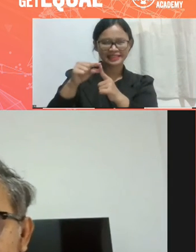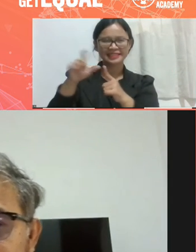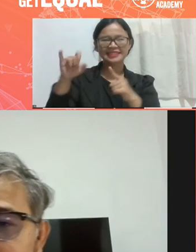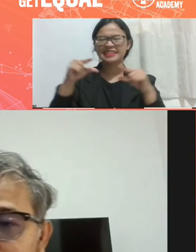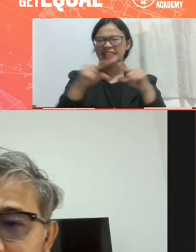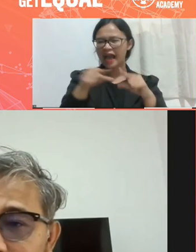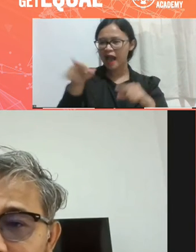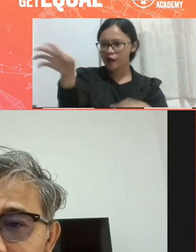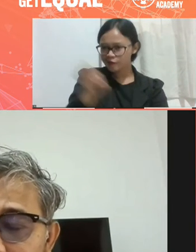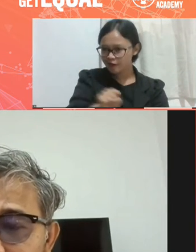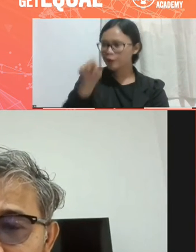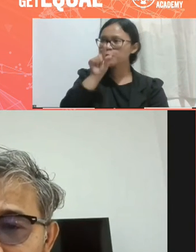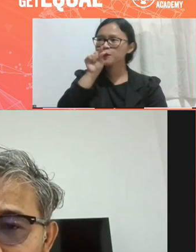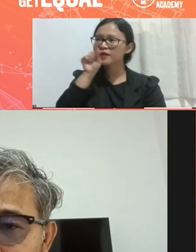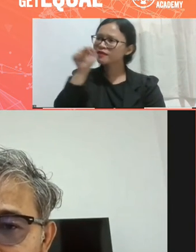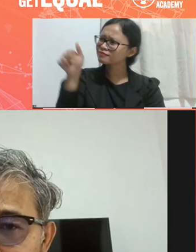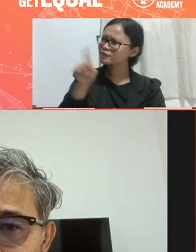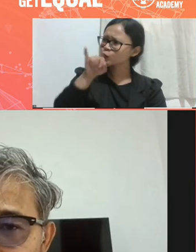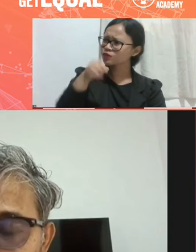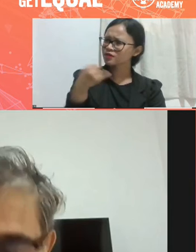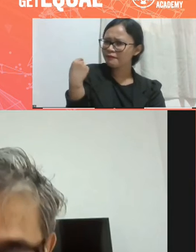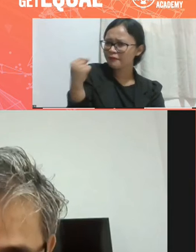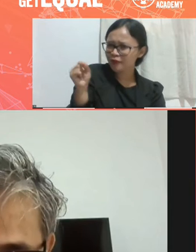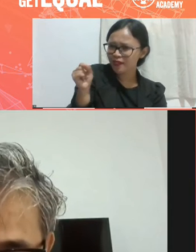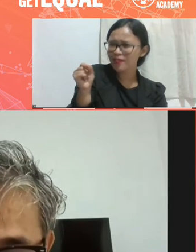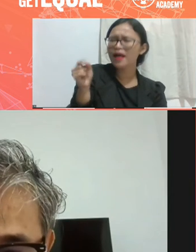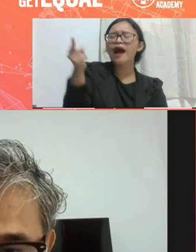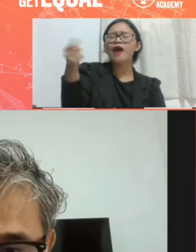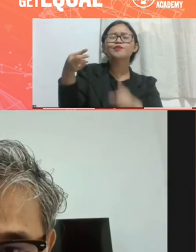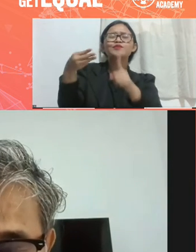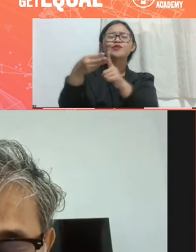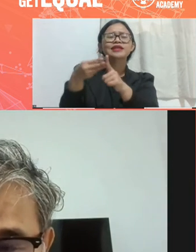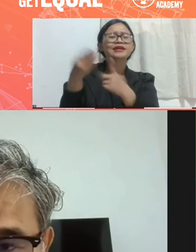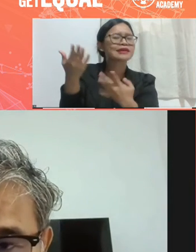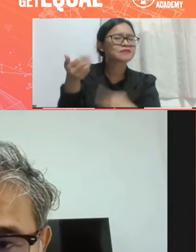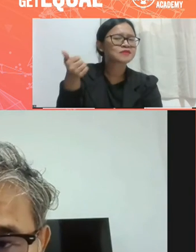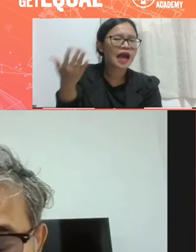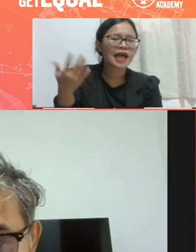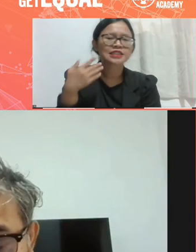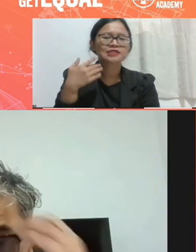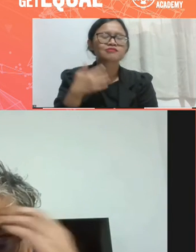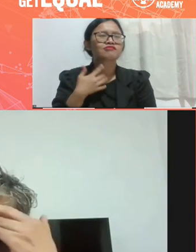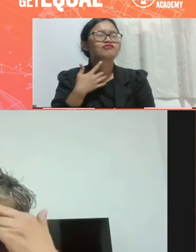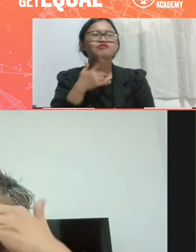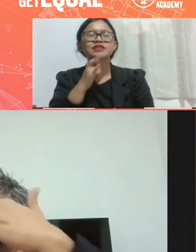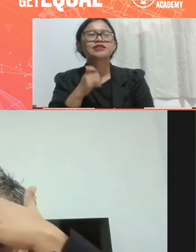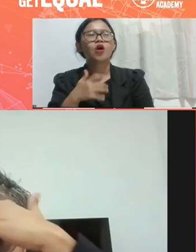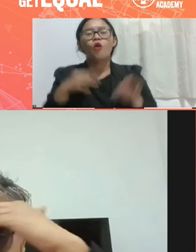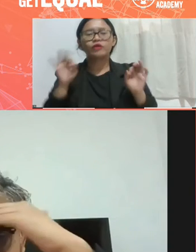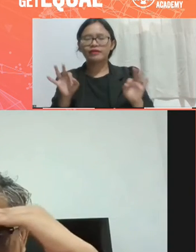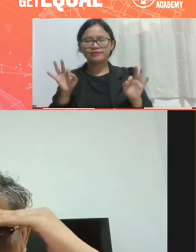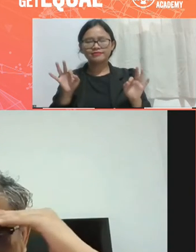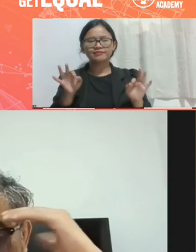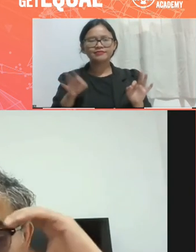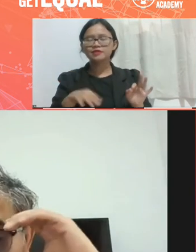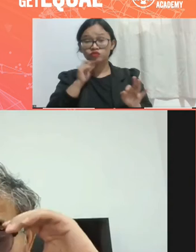akun Twitternya Mas Budiman selama kurang lebih 1 jam. Mas Budiman, ya. Boleh cerita nggak? Kemarin gimana tuh saat memutuskan, oke, silahkan nih take